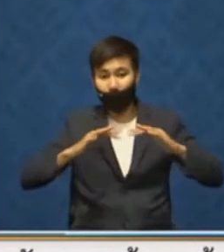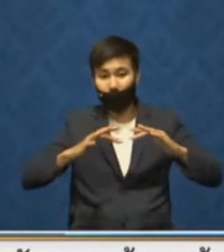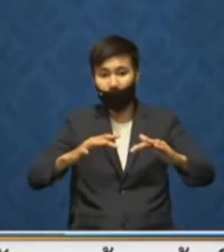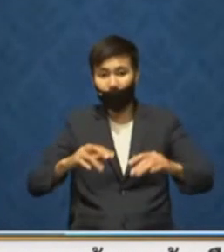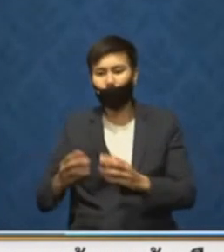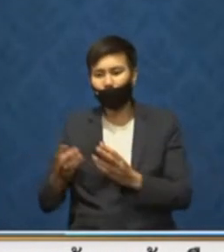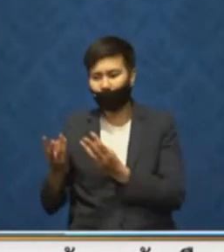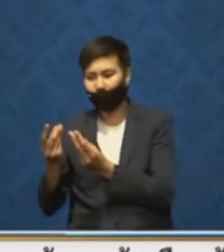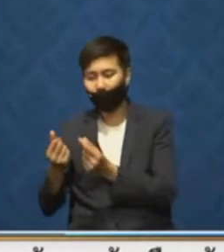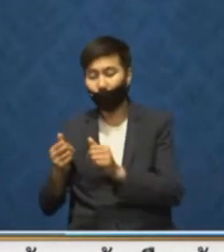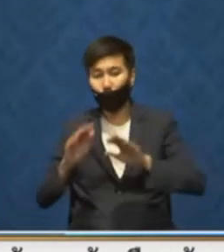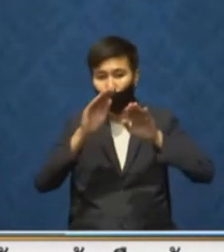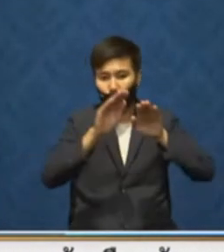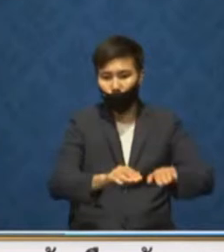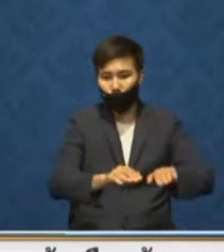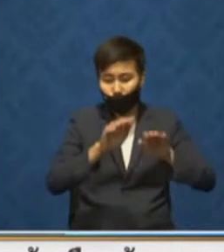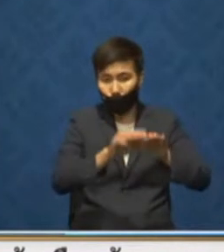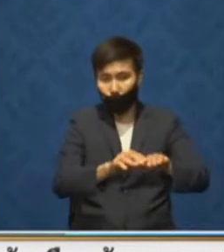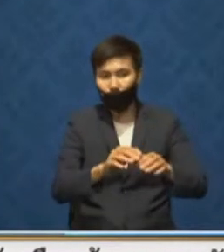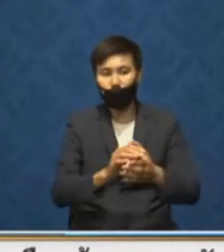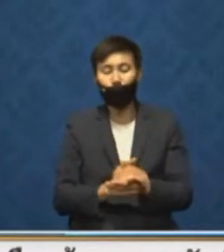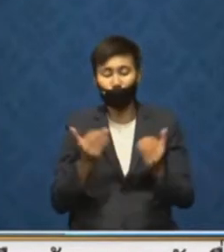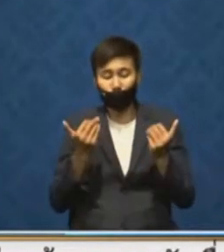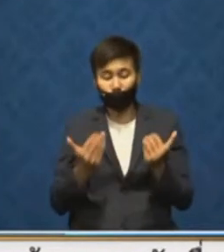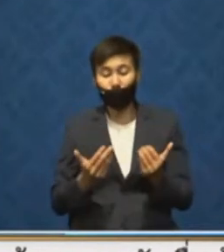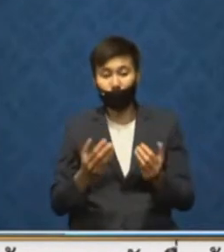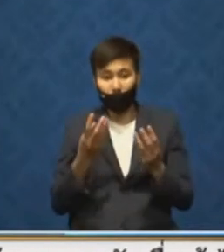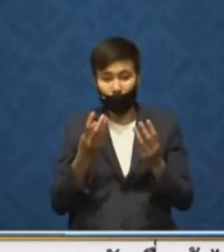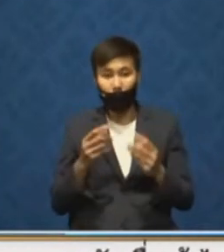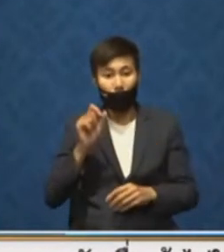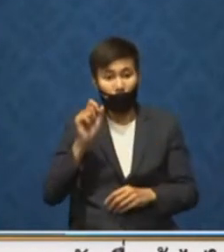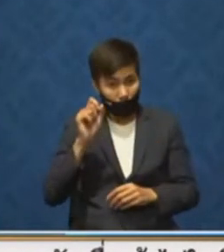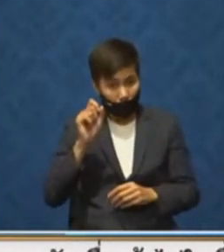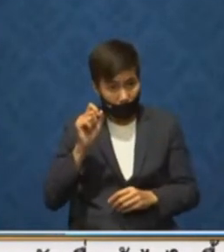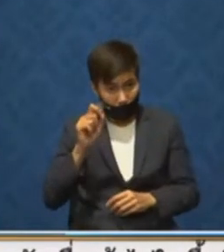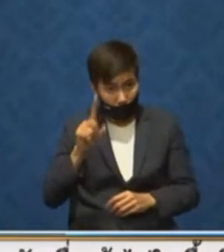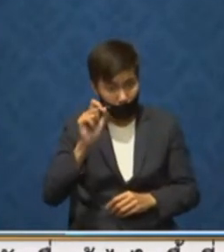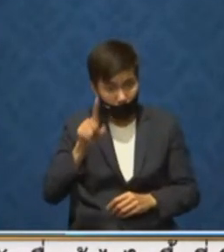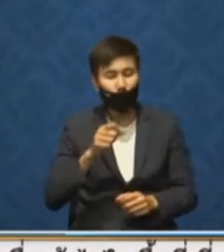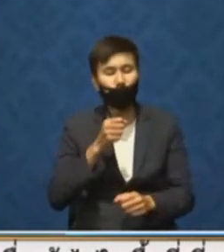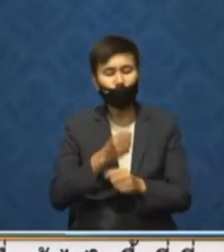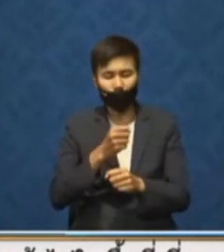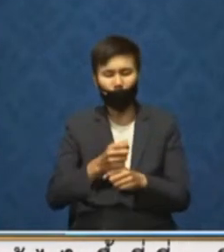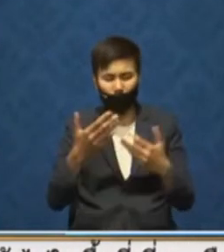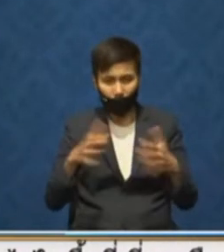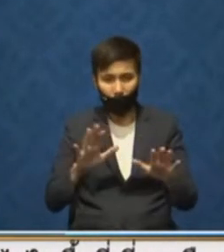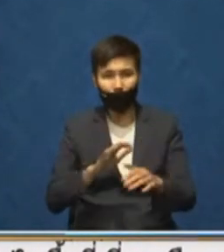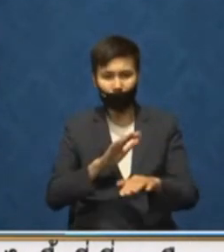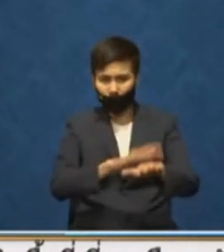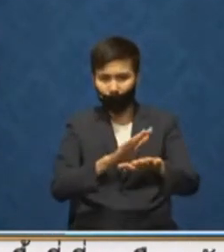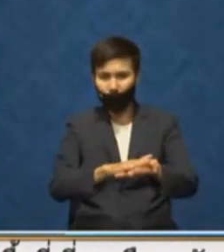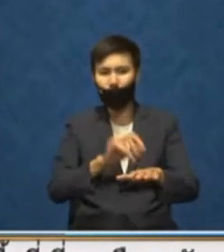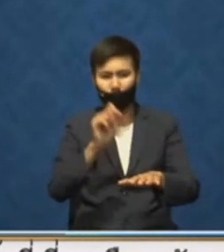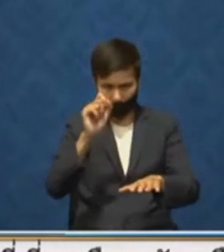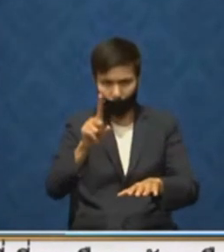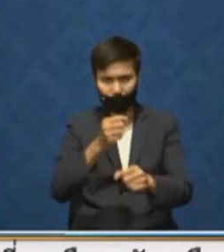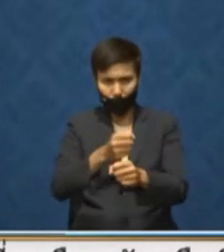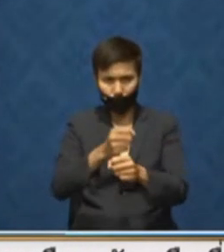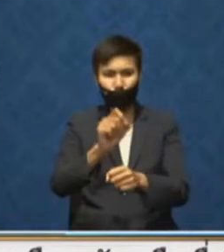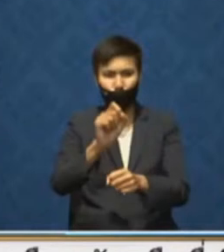เห็นร่วมกันต่างๆอย่างแต่ละวันนี้ก็เล่นนะไปแล้วนานแล้วตังค์ผมให้ทั้งส่งค่ะพรมไปส่งของ